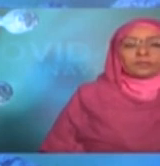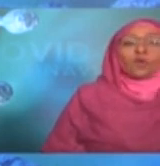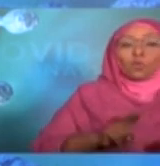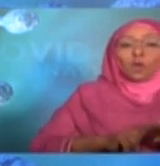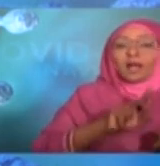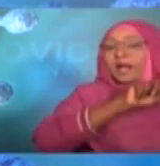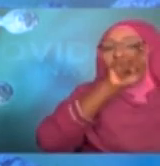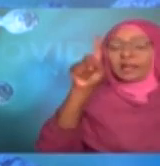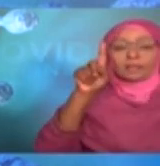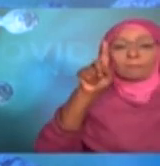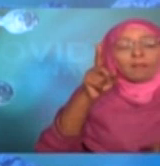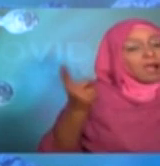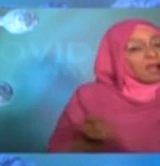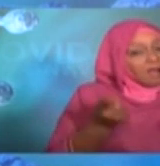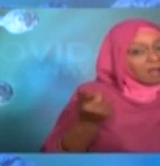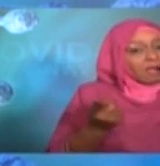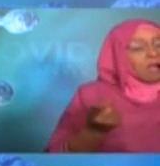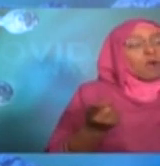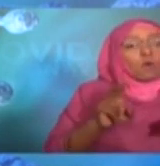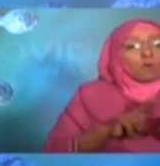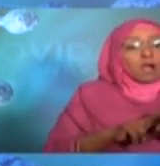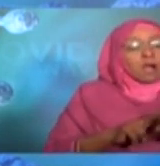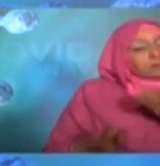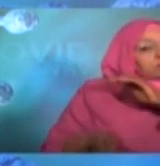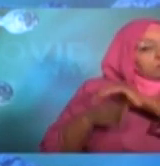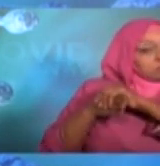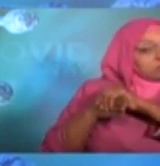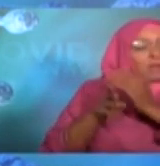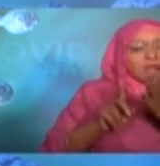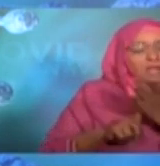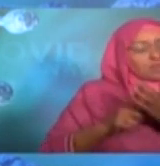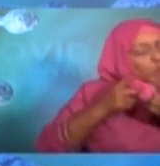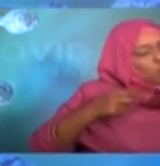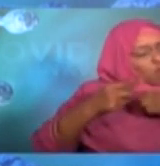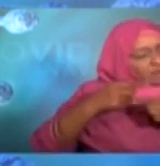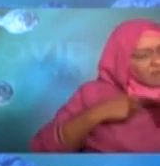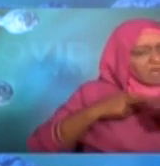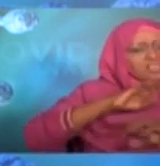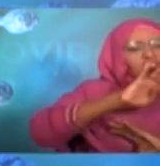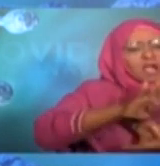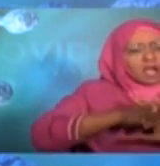عدم التحرك والتوقيتات السماح. نتوقع أن تتم مراجعة شاملة وكاملة لكل هذه